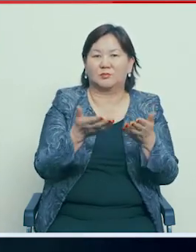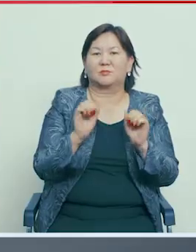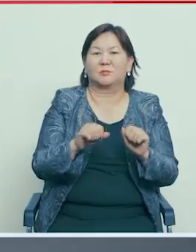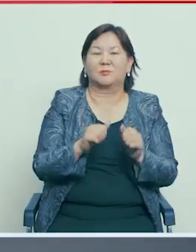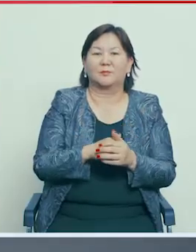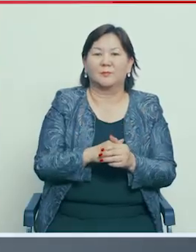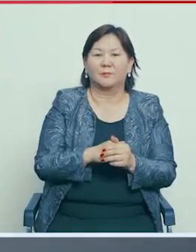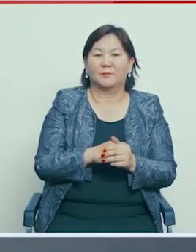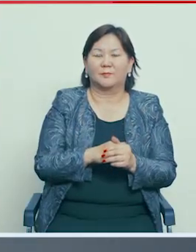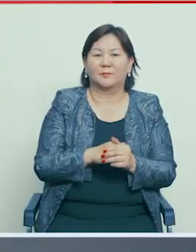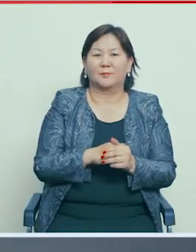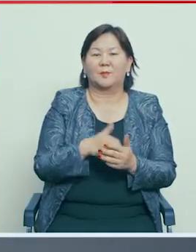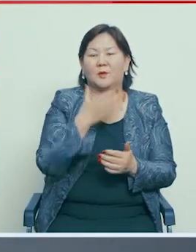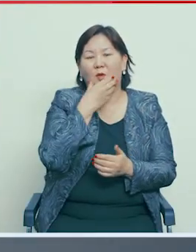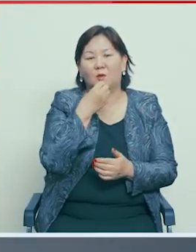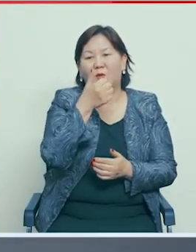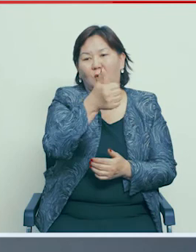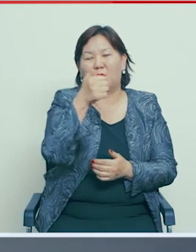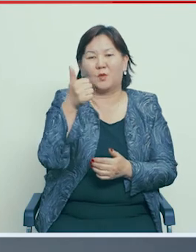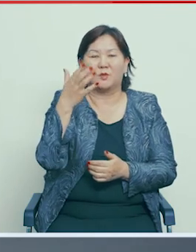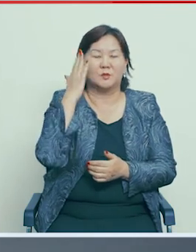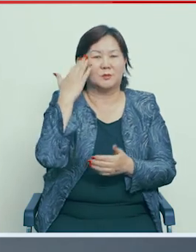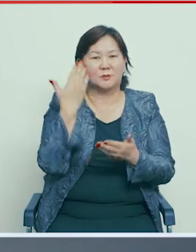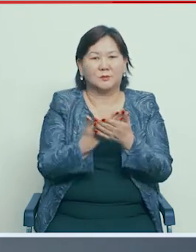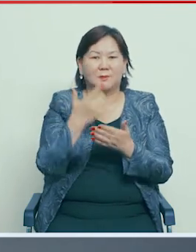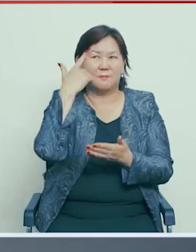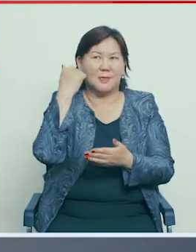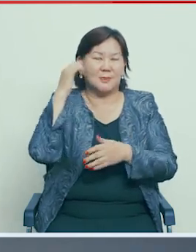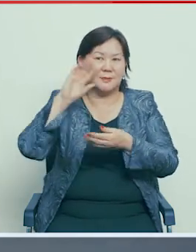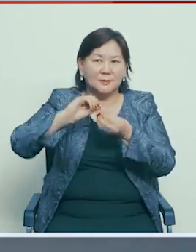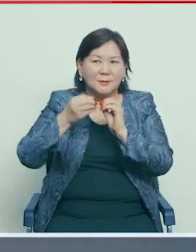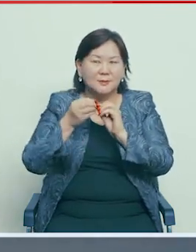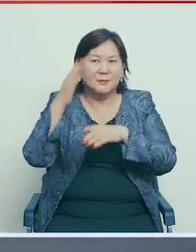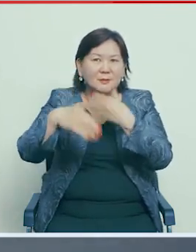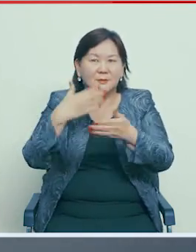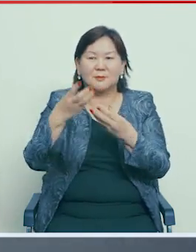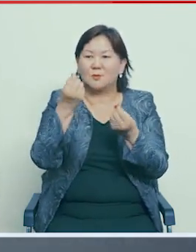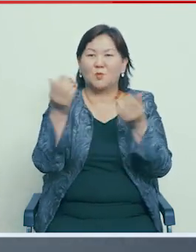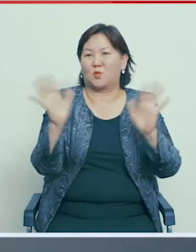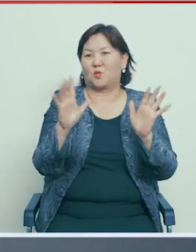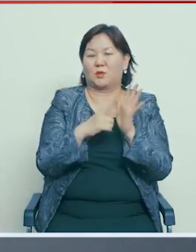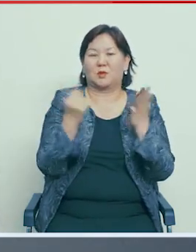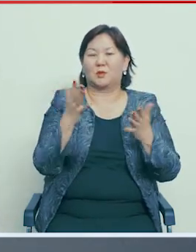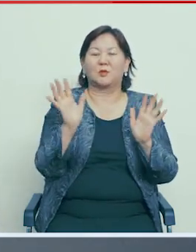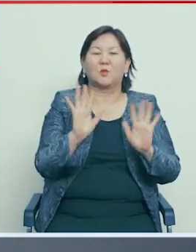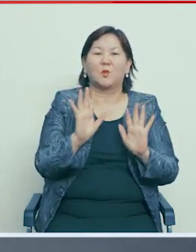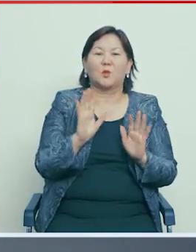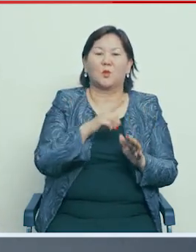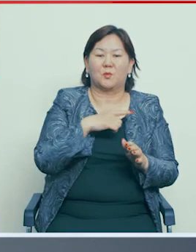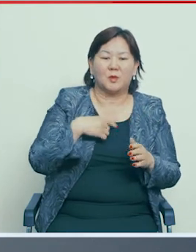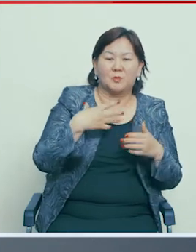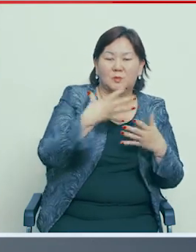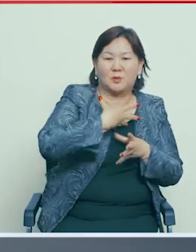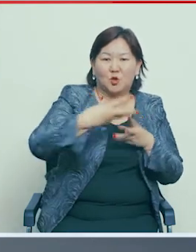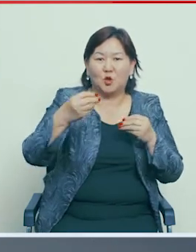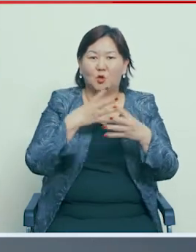бодтой гоё санал хэллээ. Шууд маргаашнаас хэрэгжүүлээд эхэлчихээр зардал мөнгө шаардахгүй те тэр хандлагаа өөрчлөх, бие биендээ нөлөөлөх